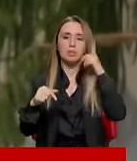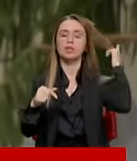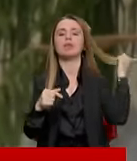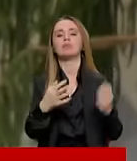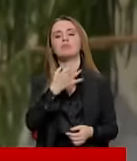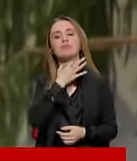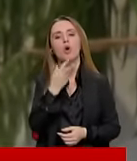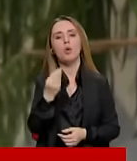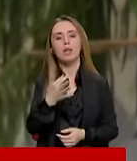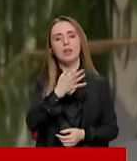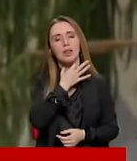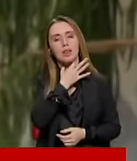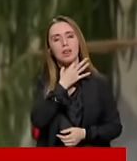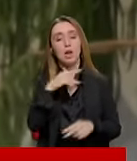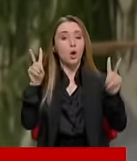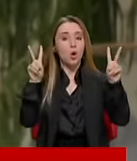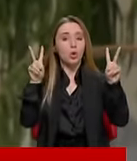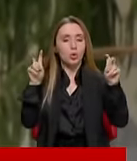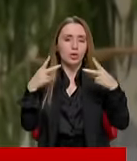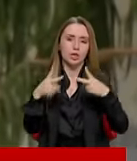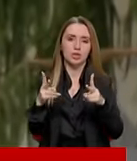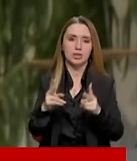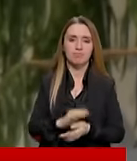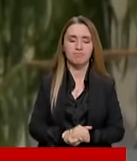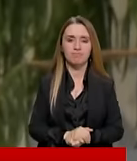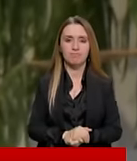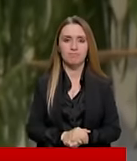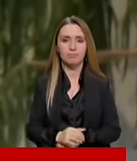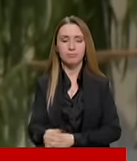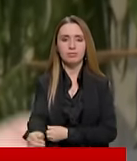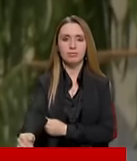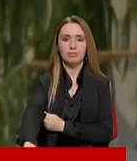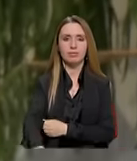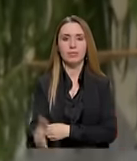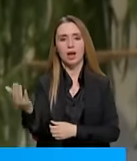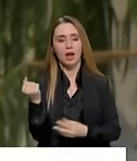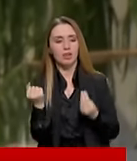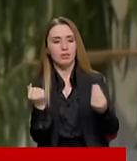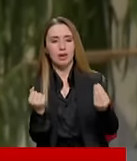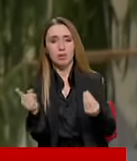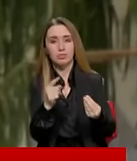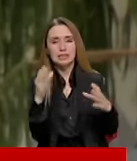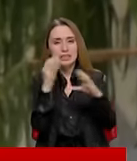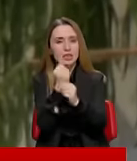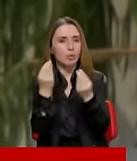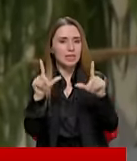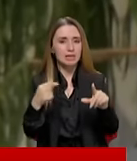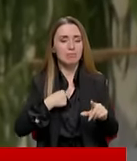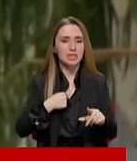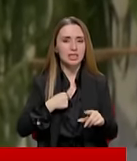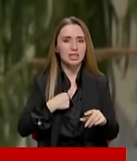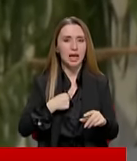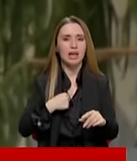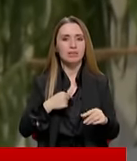muhtaç olmak muhtaçlık hani Konu buradan açılınca E hani Alan el veren el birbirini görmesin ama biz de bir yandan